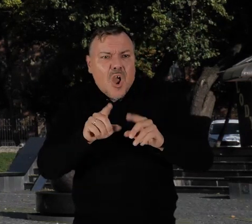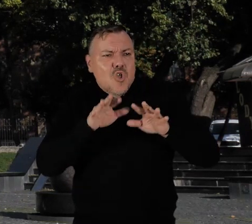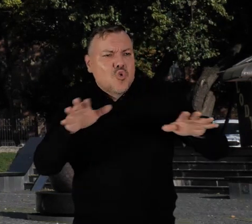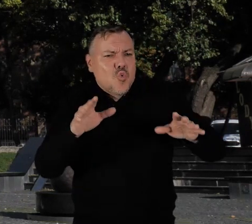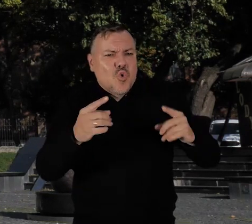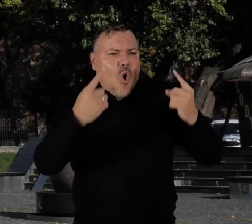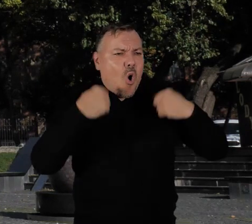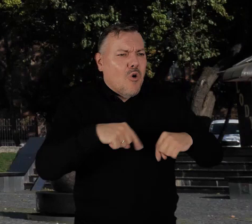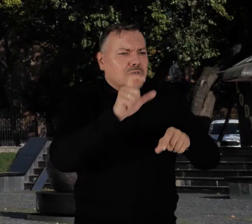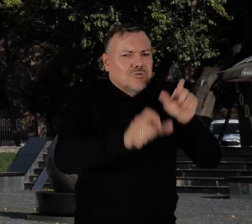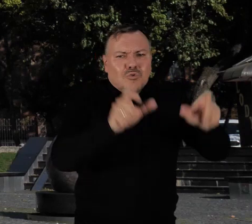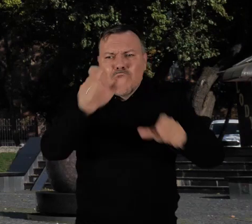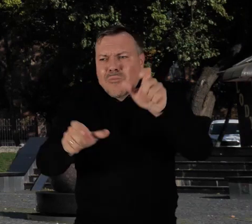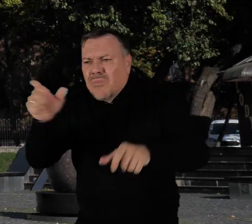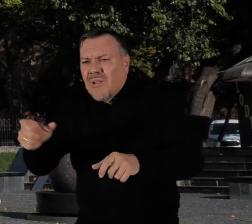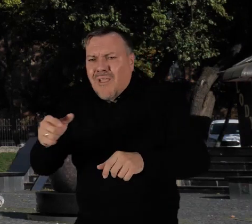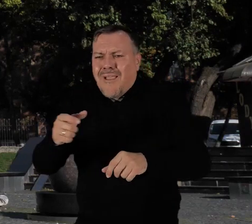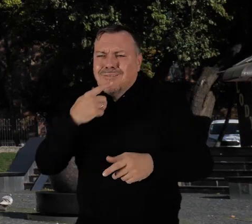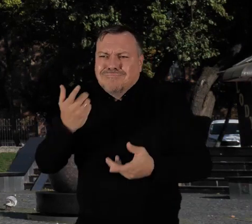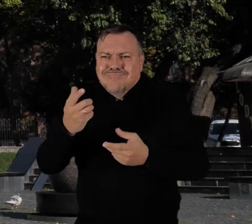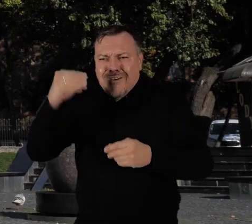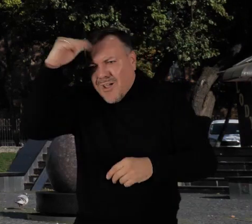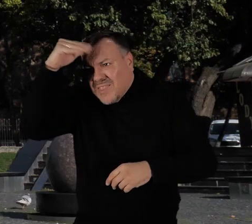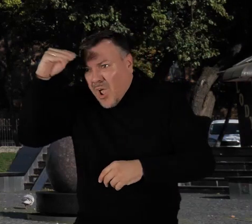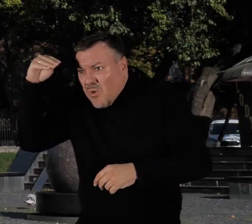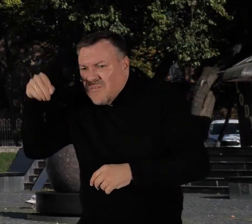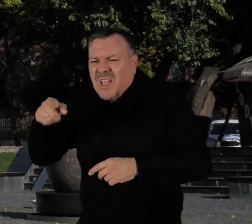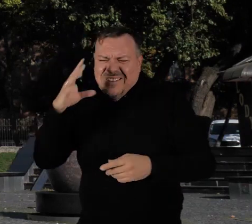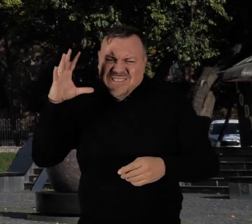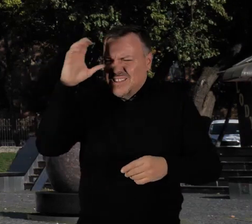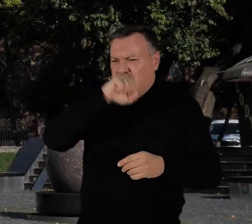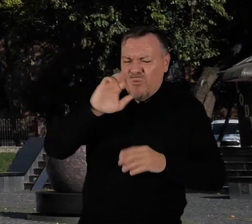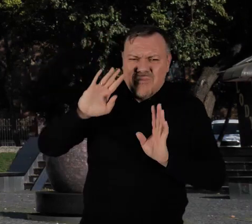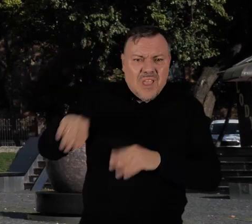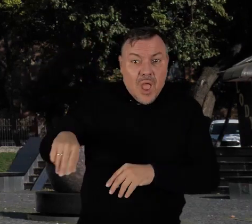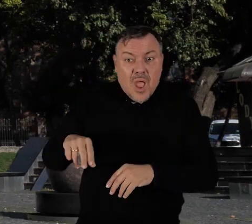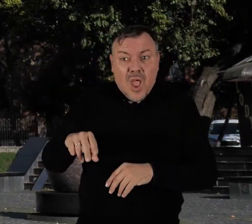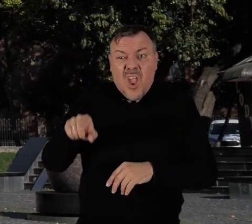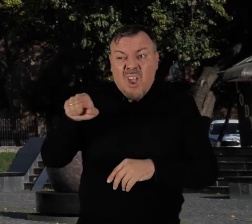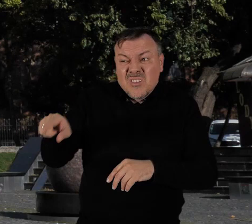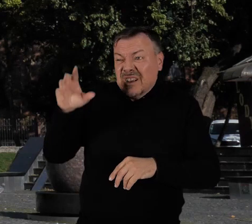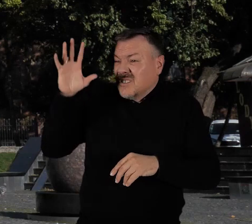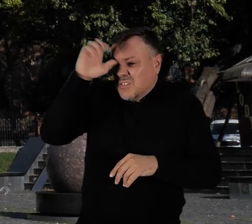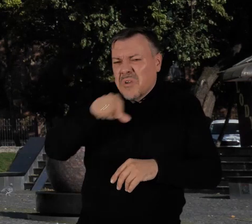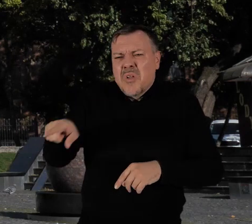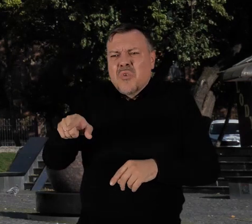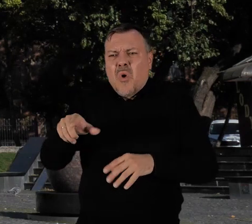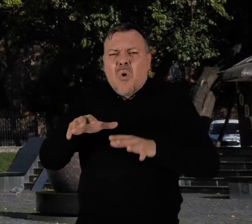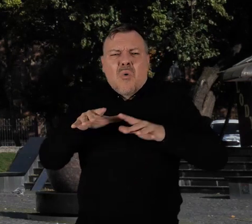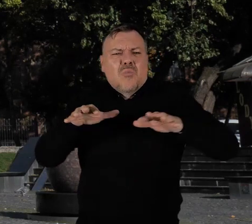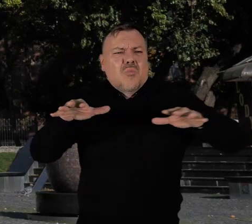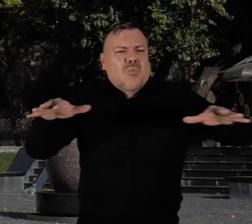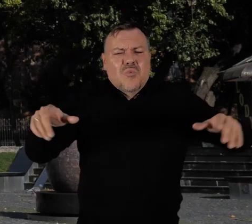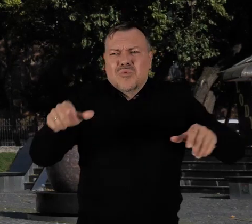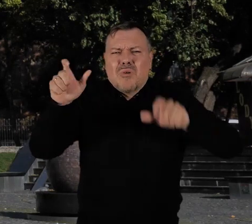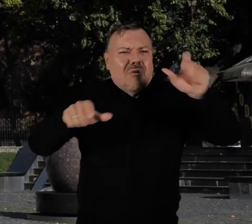że wielu uprawiaczy nauki o tym zapomniało, niczym nie zmienia istoty rzeczy. Ci, co zapomnieli, tworzą